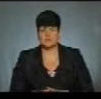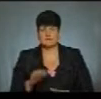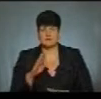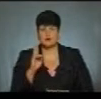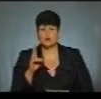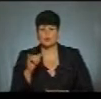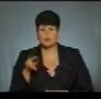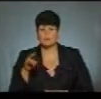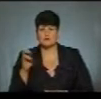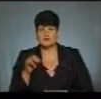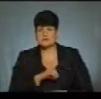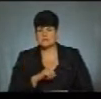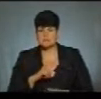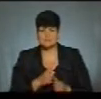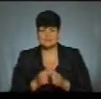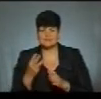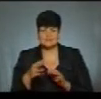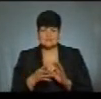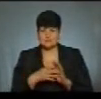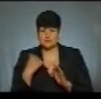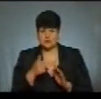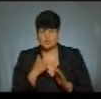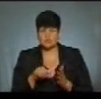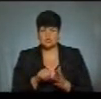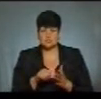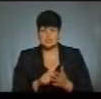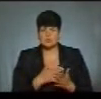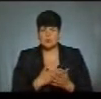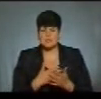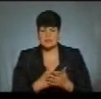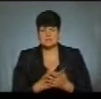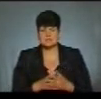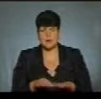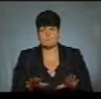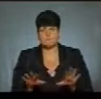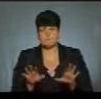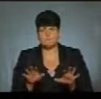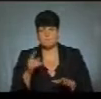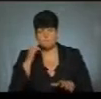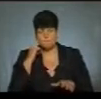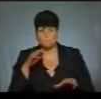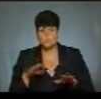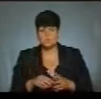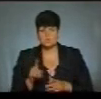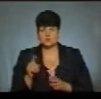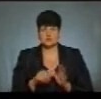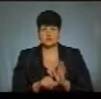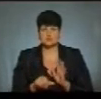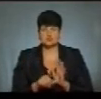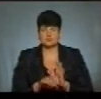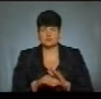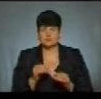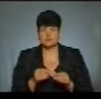– самовисуванець. 39 років – член політичної партії «Громадянська позиція». На 166-му виборчому